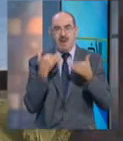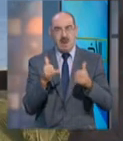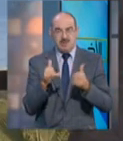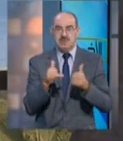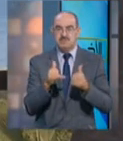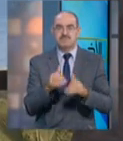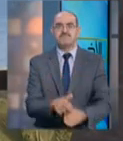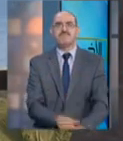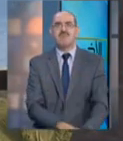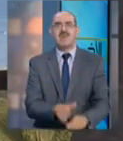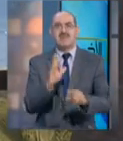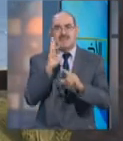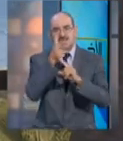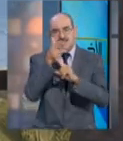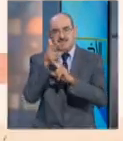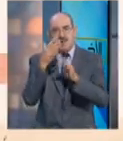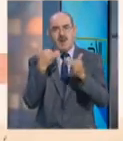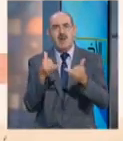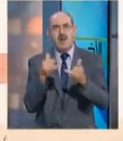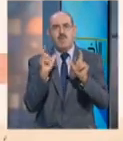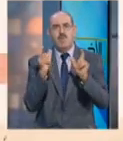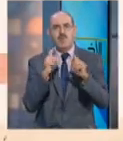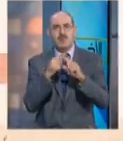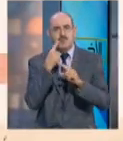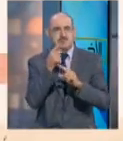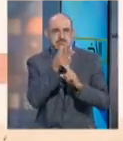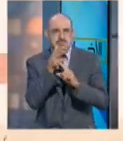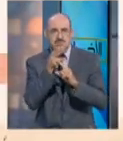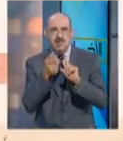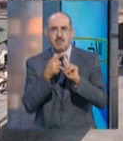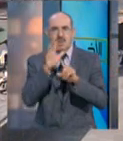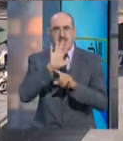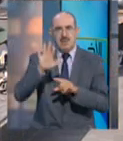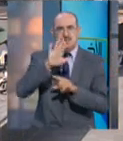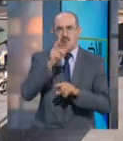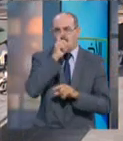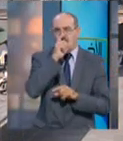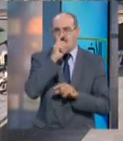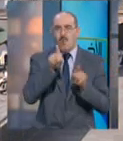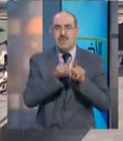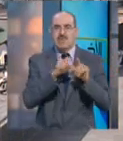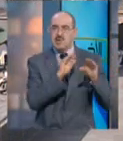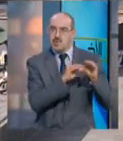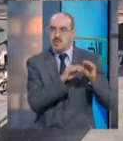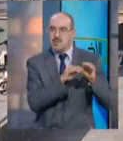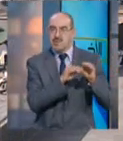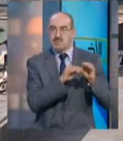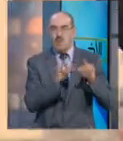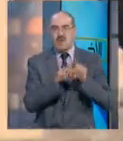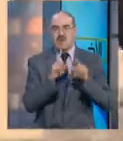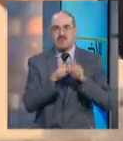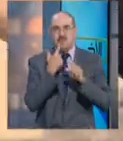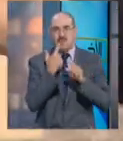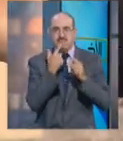الجزائري. التلفزيون الجزائري الذي يتابع تطورات المنطقة العربية والاقتصاد بها